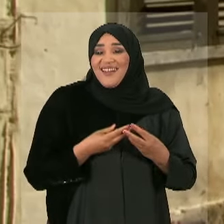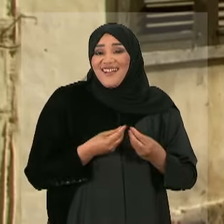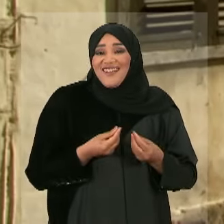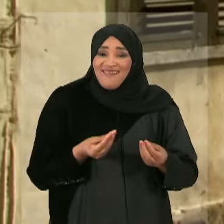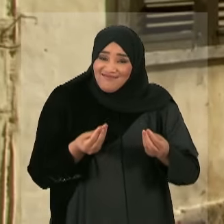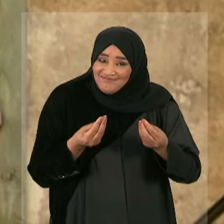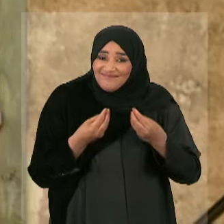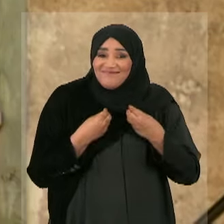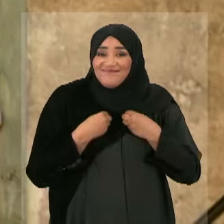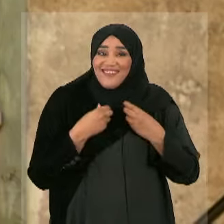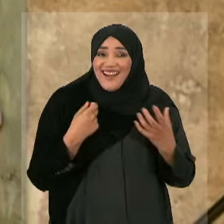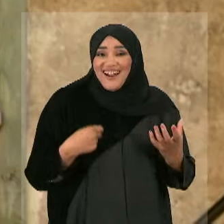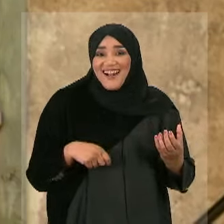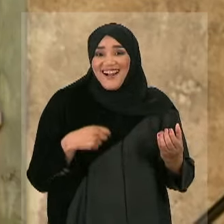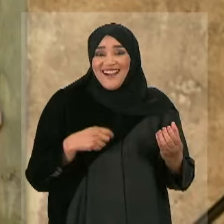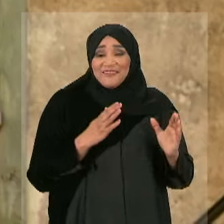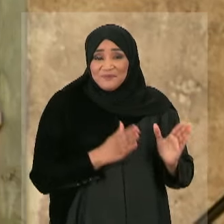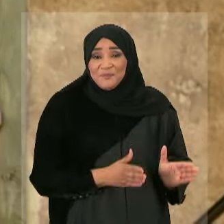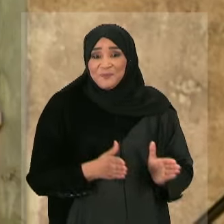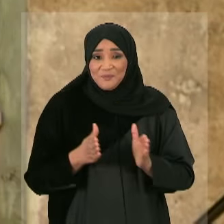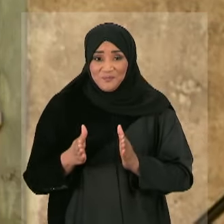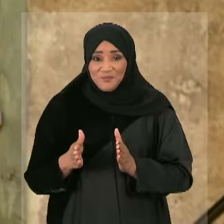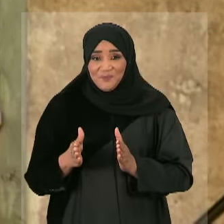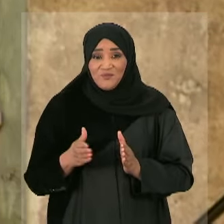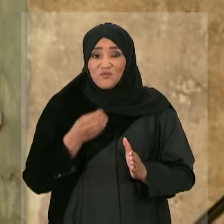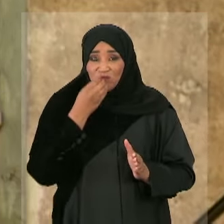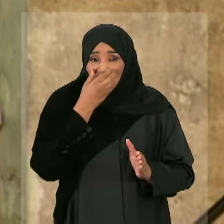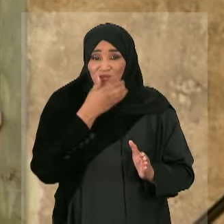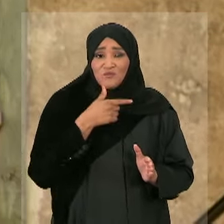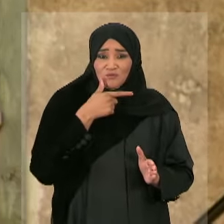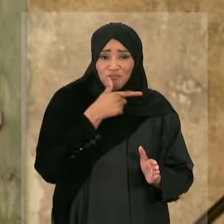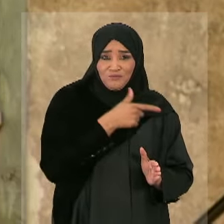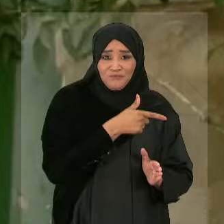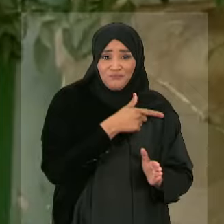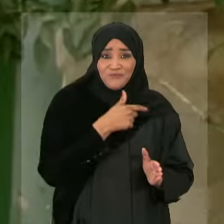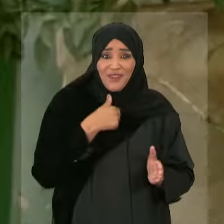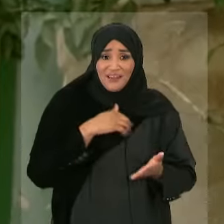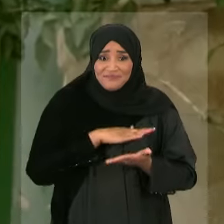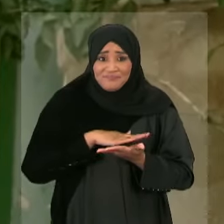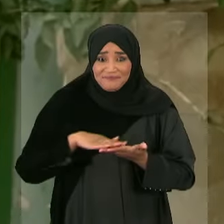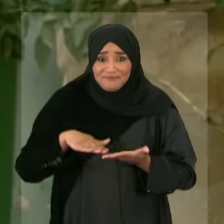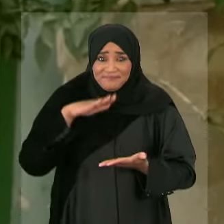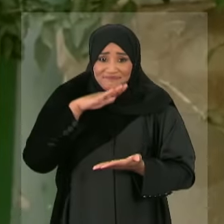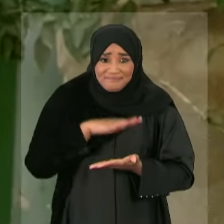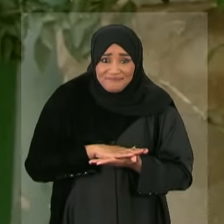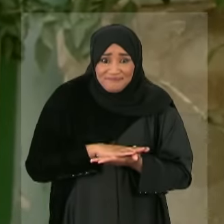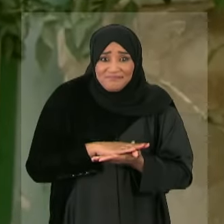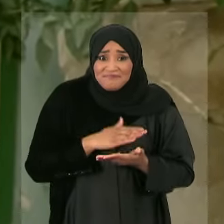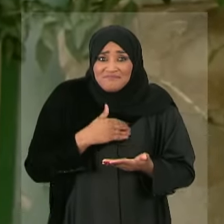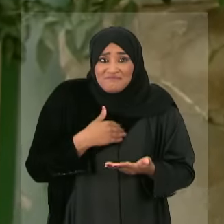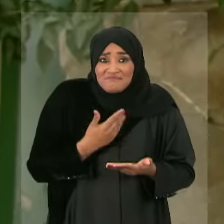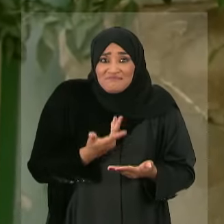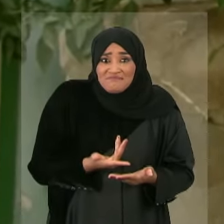ليا. العتب اللي بتدعس عليها، الشباك اللي انت زارع فيه نبتة الحبك، هي علاقة روحية، هي علاقة